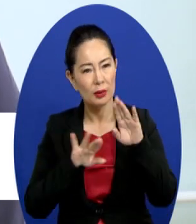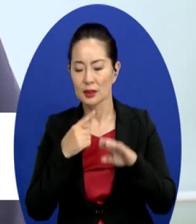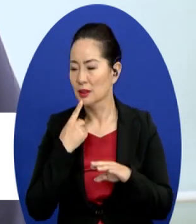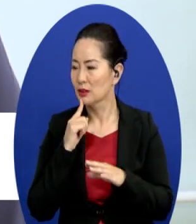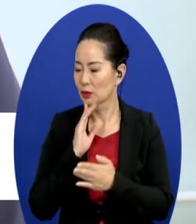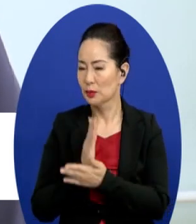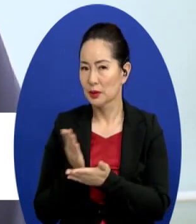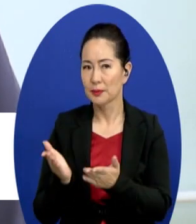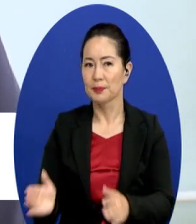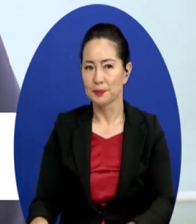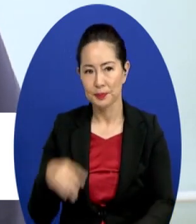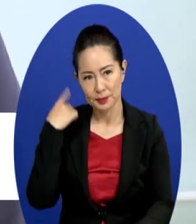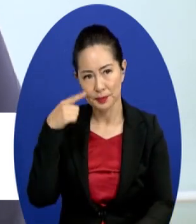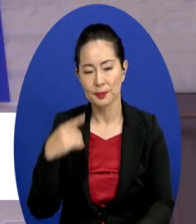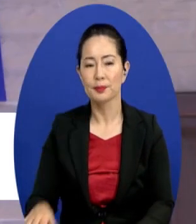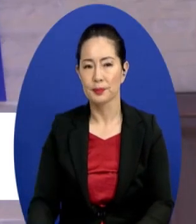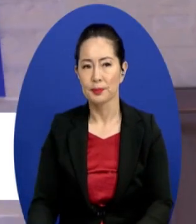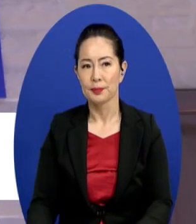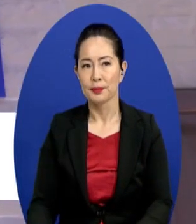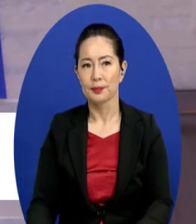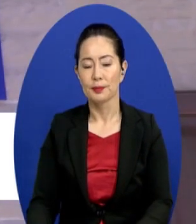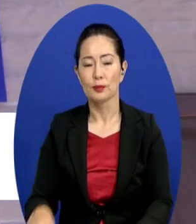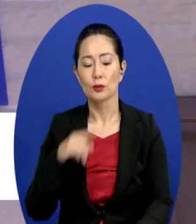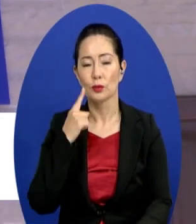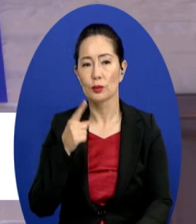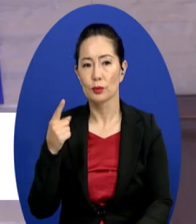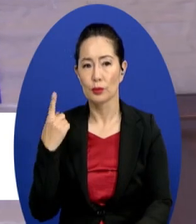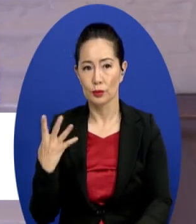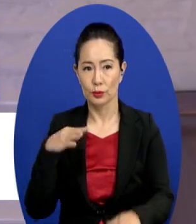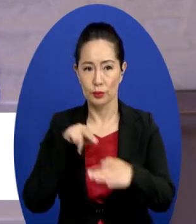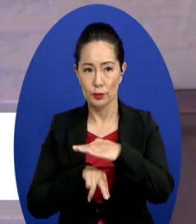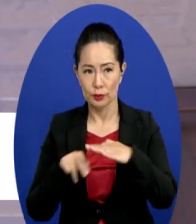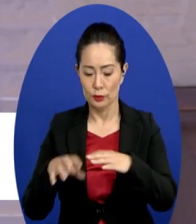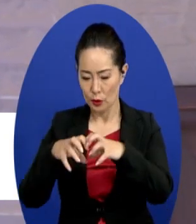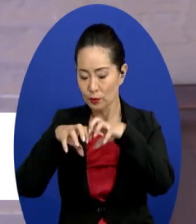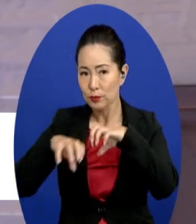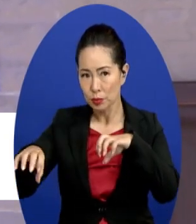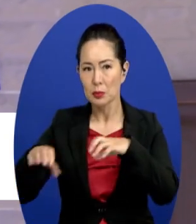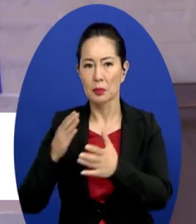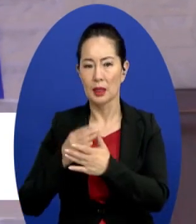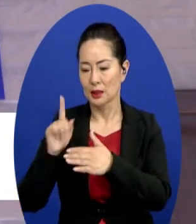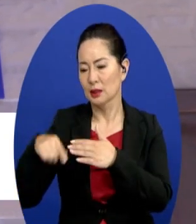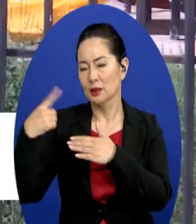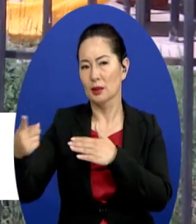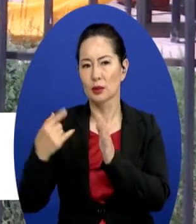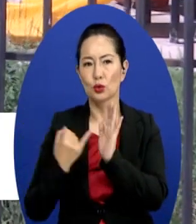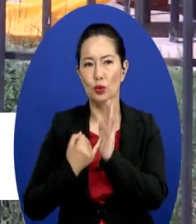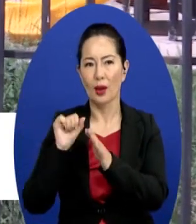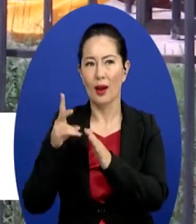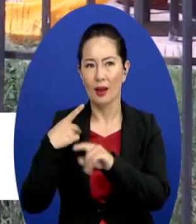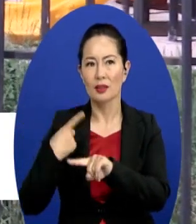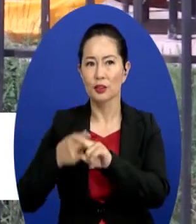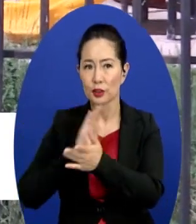хэцүү хүндрэлтэй л байх шиг санагдчихэ. 114-р цэцэрлэг өргөтгөл барьж байгаа. Ирэх сараас 6 анги шинээр